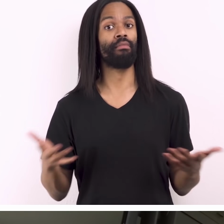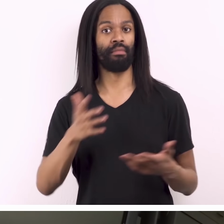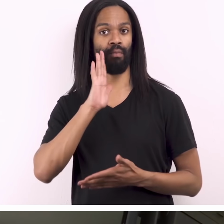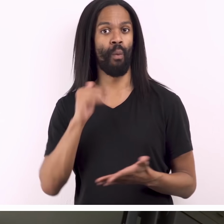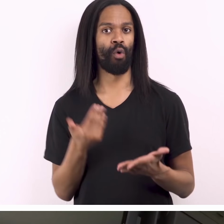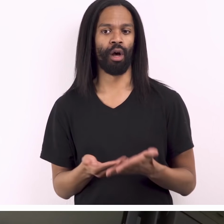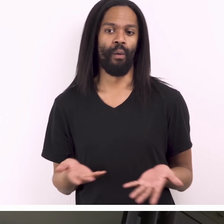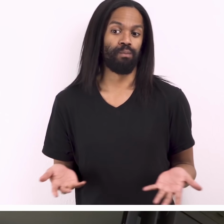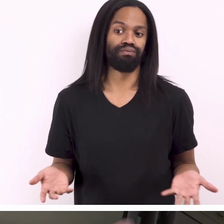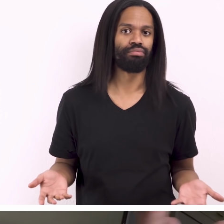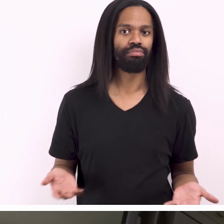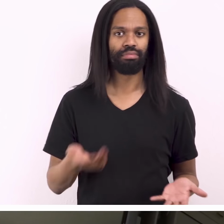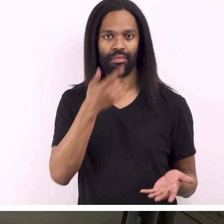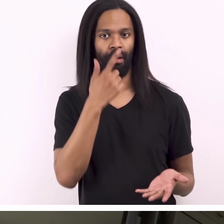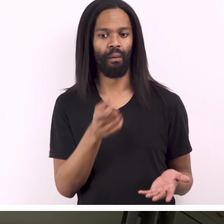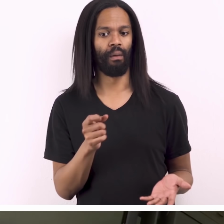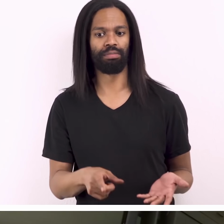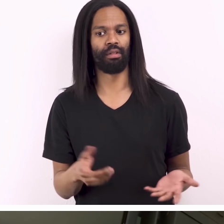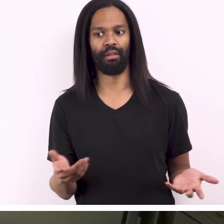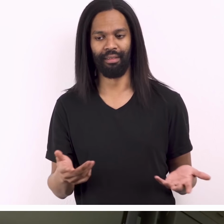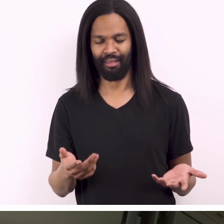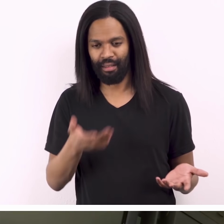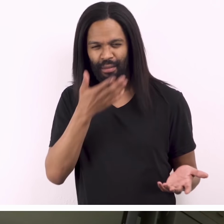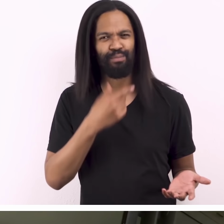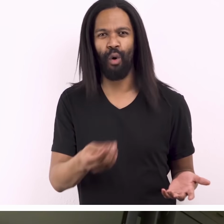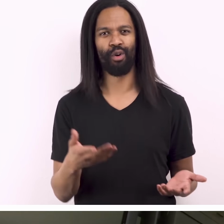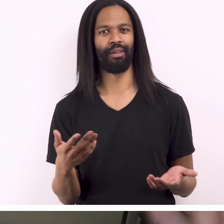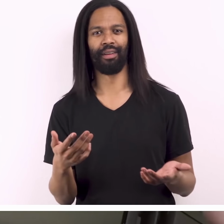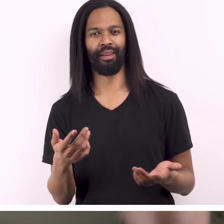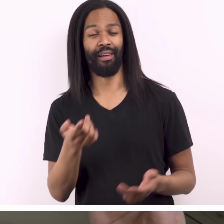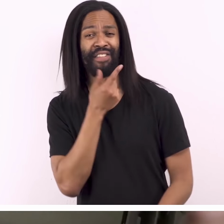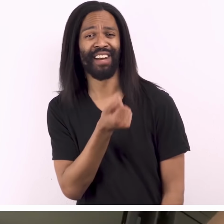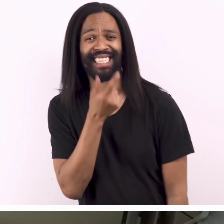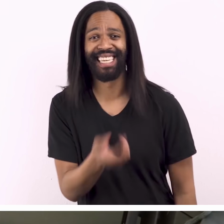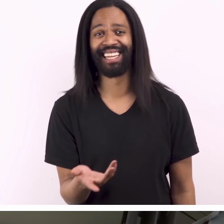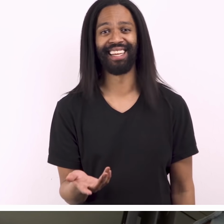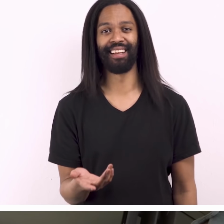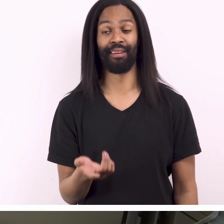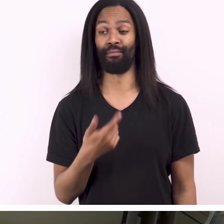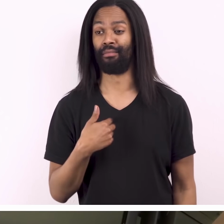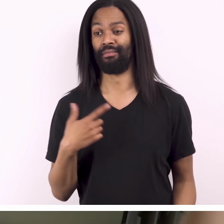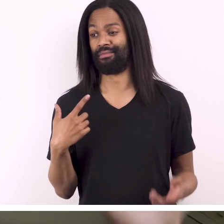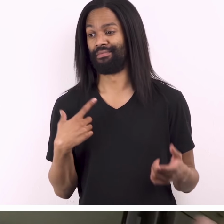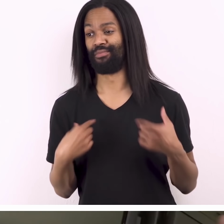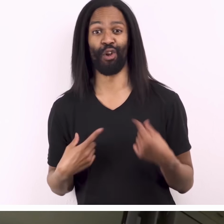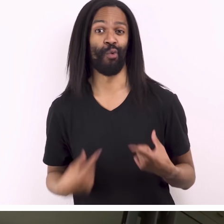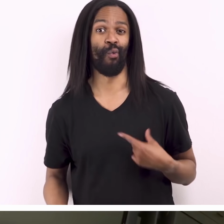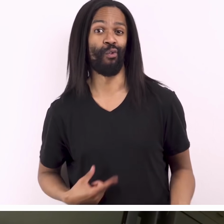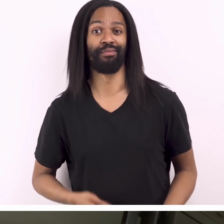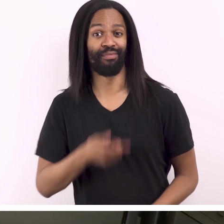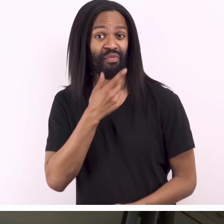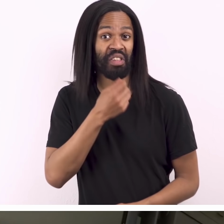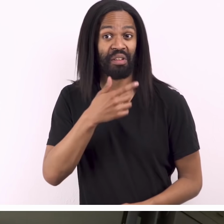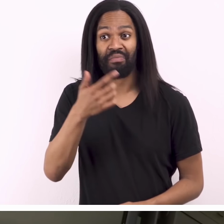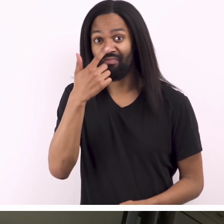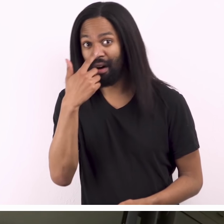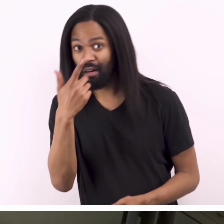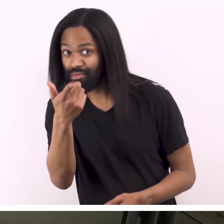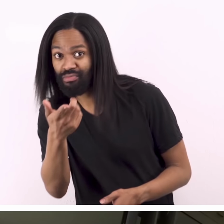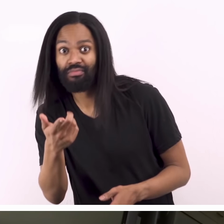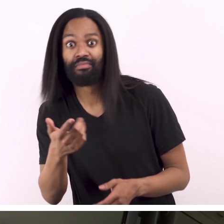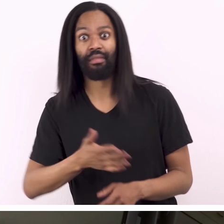voilà, il est très très beau, hyper facile. Dans les philodendrons faciles, vous aimez voilà, ce type de philodendron, feuillage